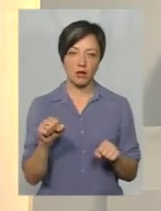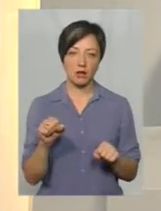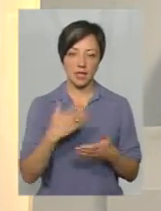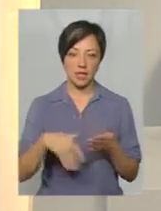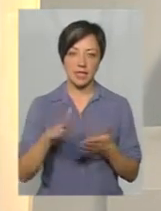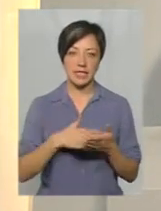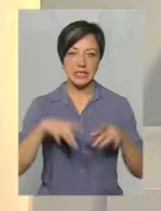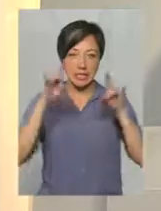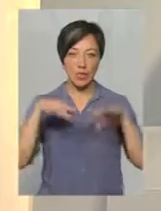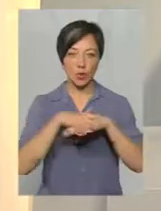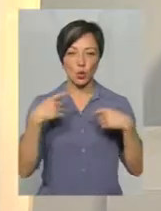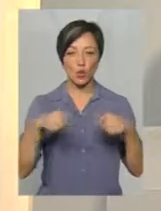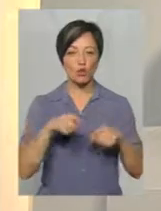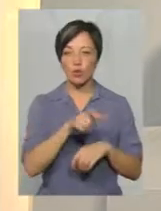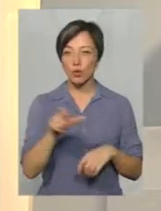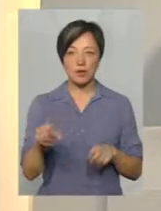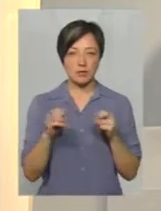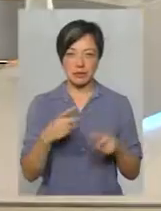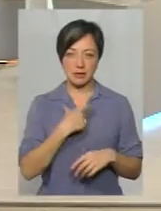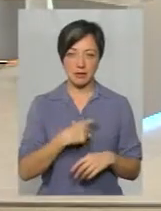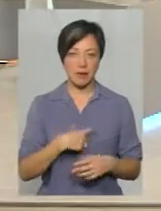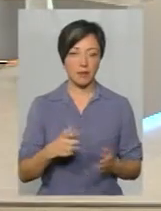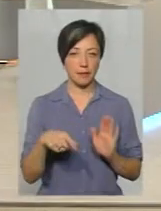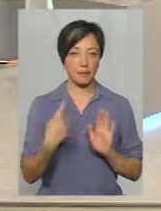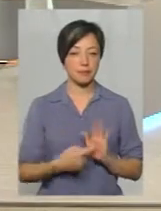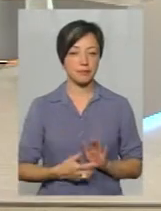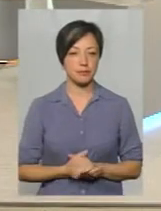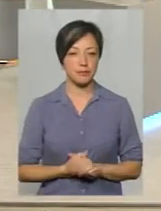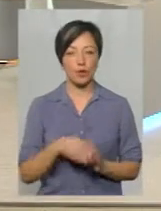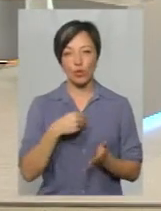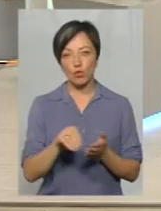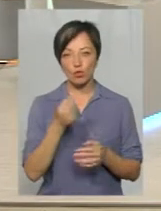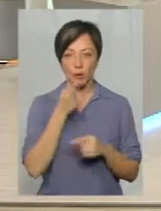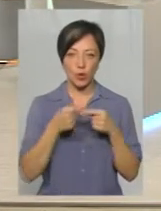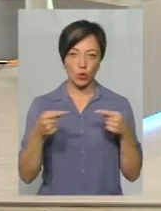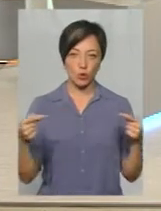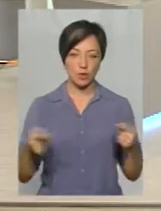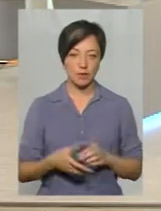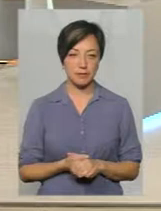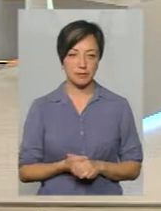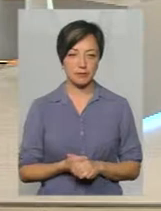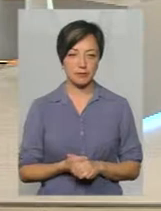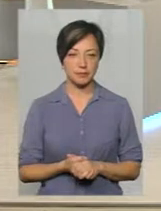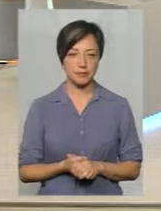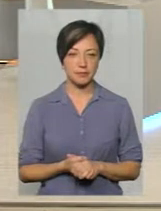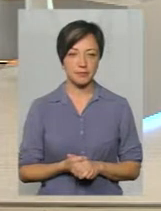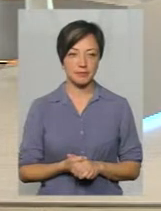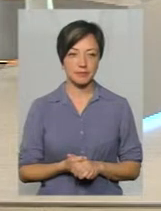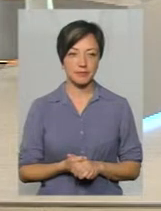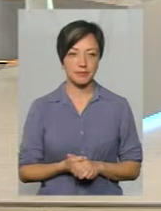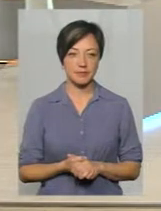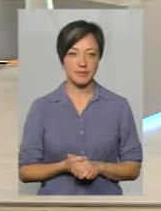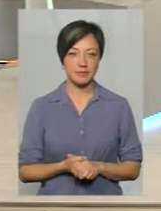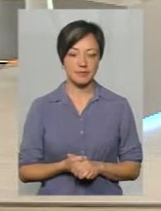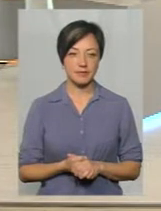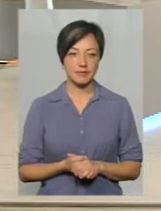торгівлю і не наражати, щоб люди не наражались на таку небезпеку, купуючи там продукти? Хто почне? Будь ласка, пані